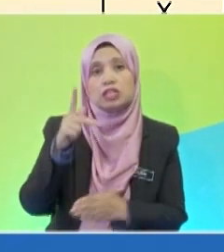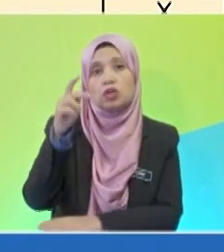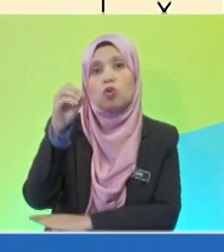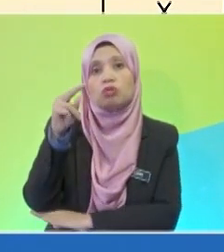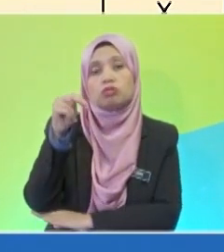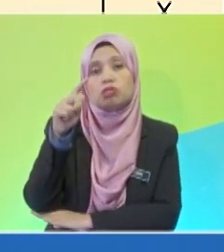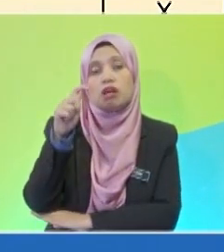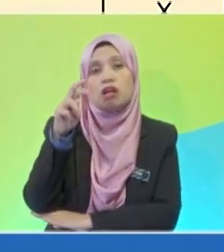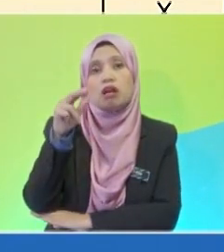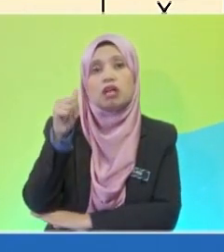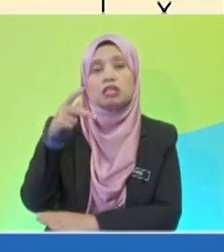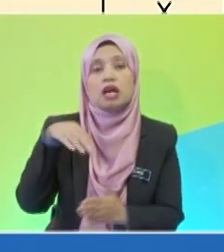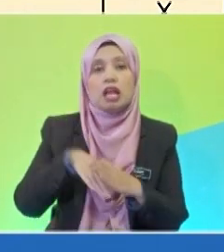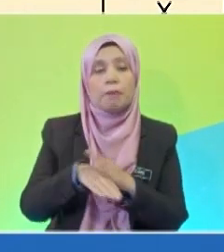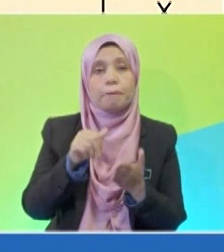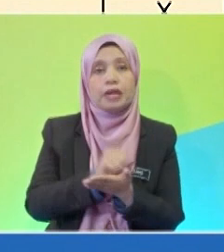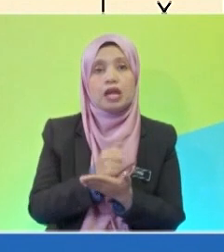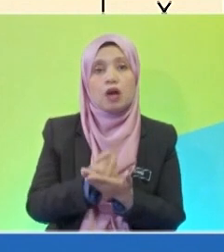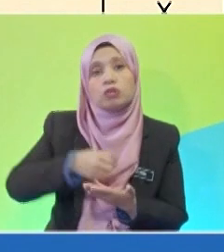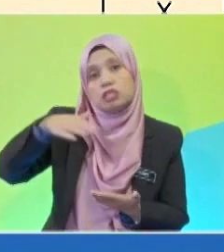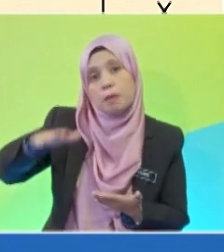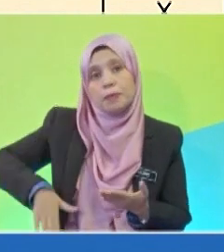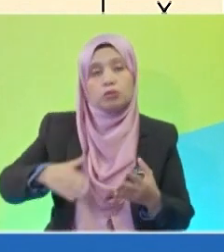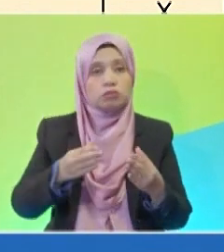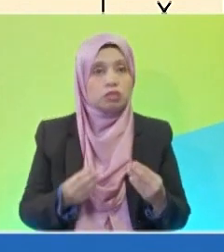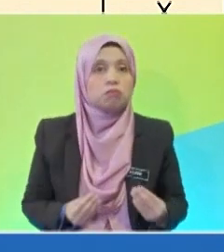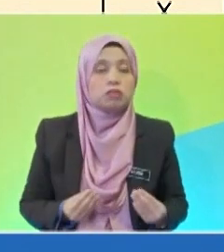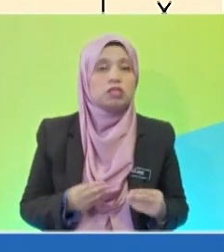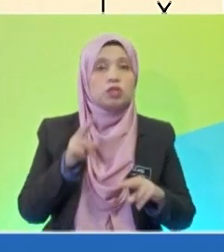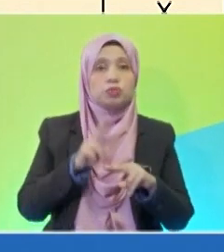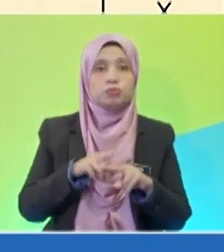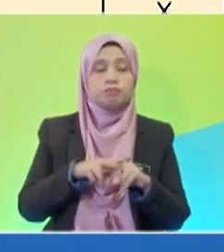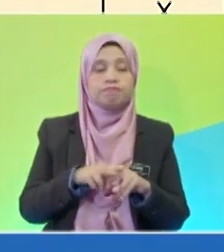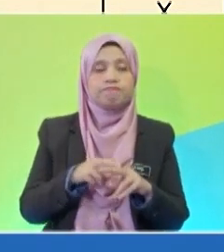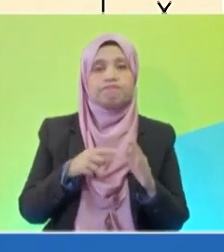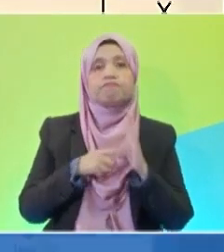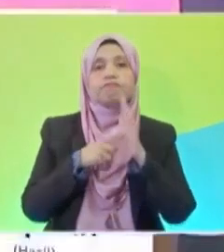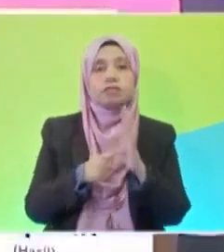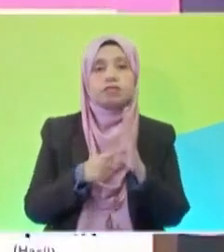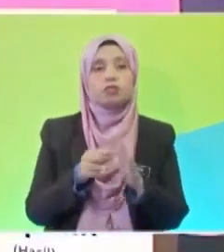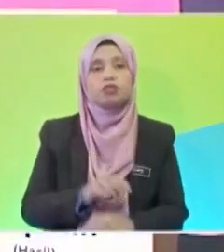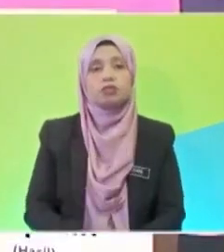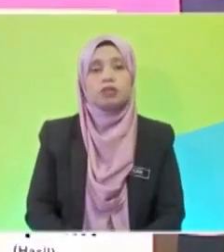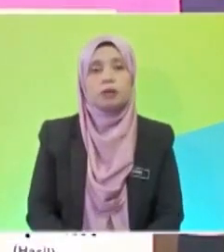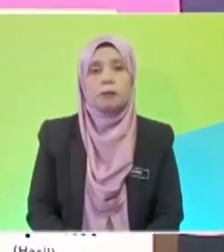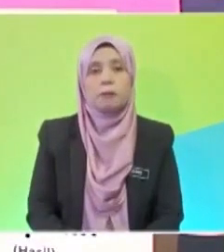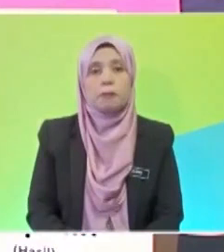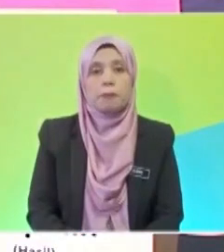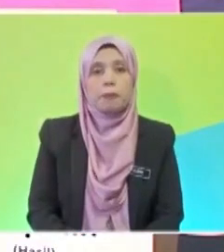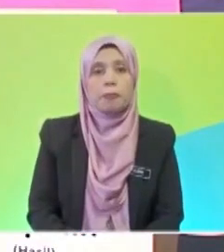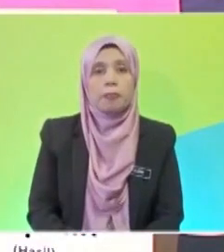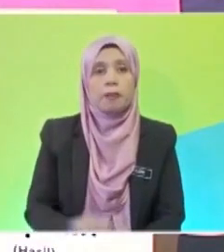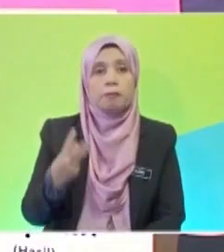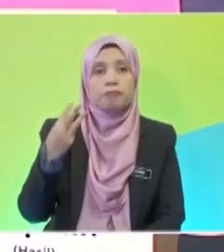terima. Jadi ia akan mengurangkan akaun belum terima. Kedudukan dia seperti ini. Inilah pelarasan, Nisa. Mereka